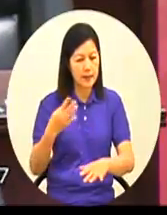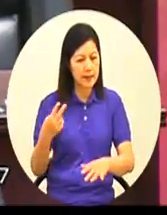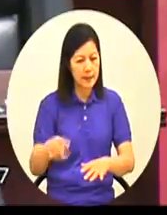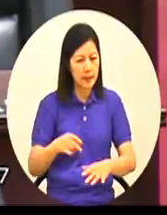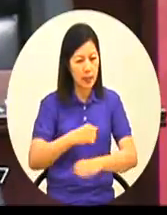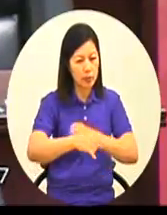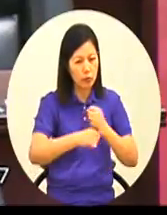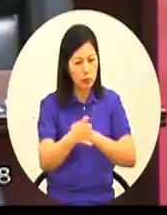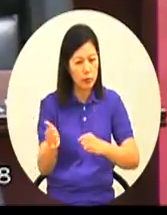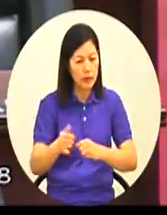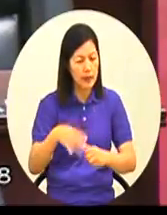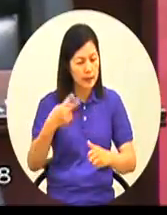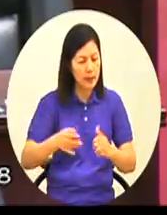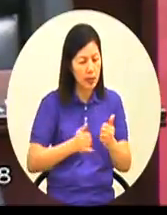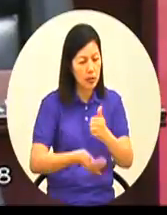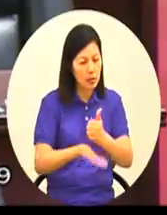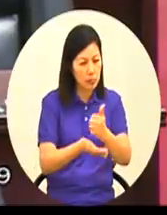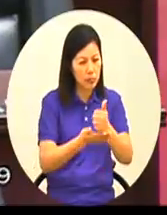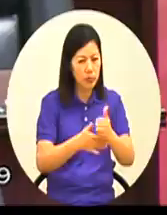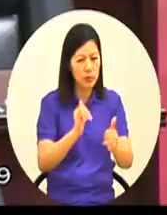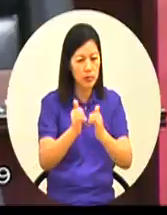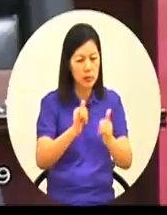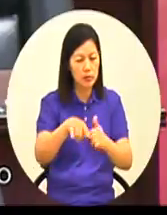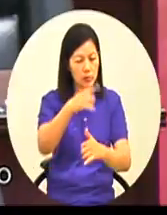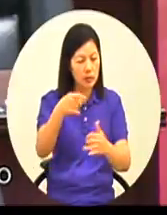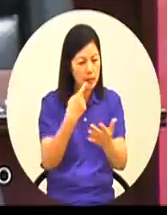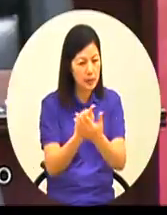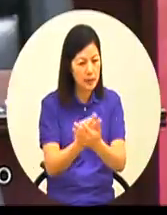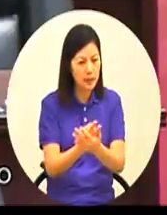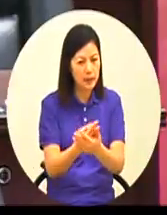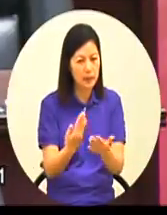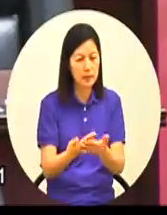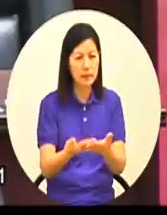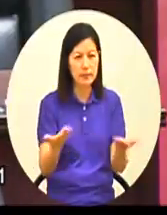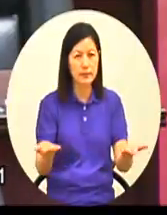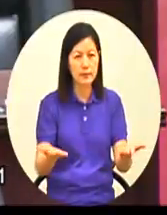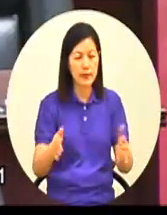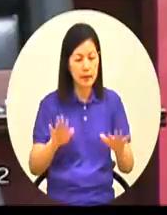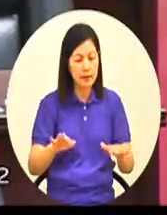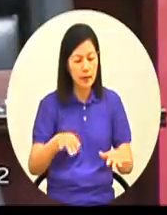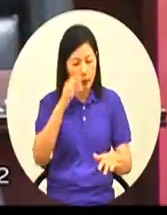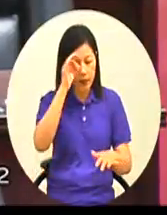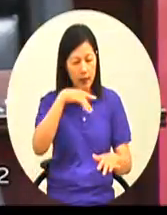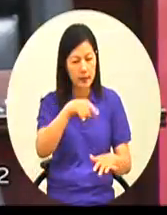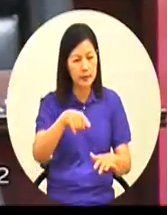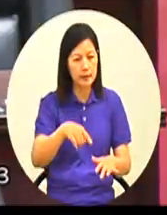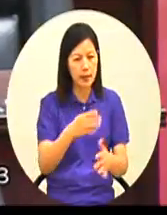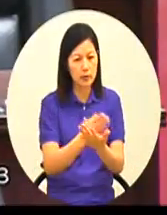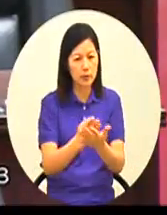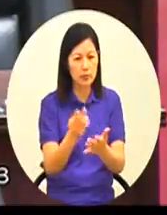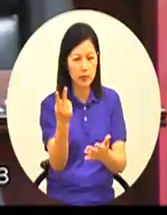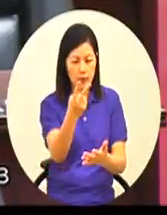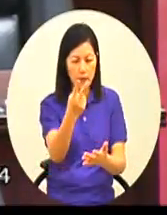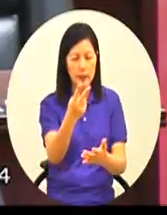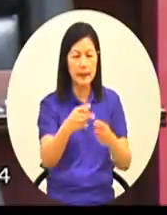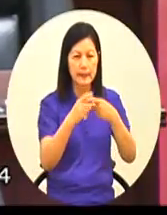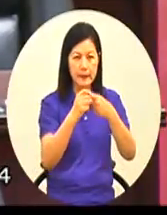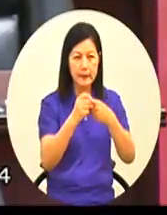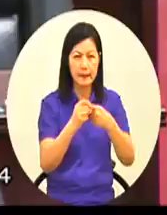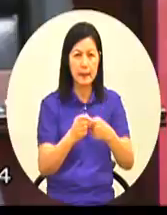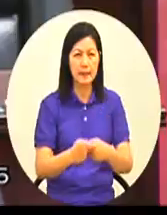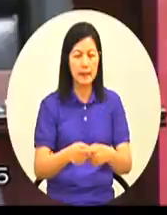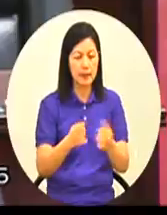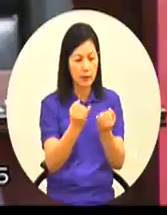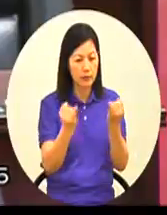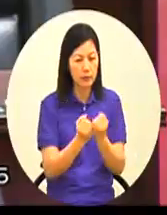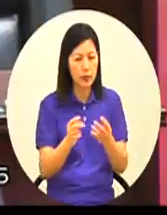何来鼓励我们的市民朋友来做参与。好，那我目前只有看到说我们针对两大议题嘛，就是第一个是妇女的议题，